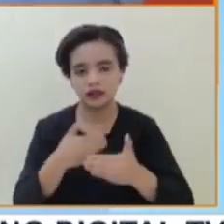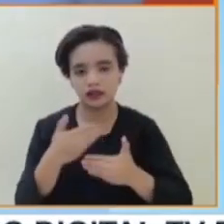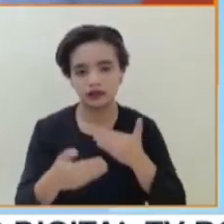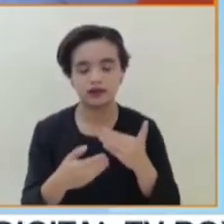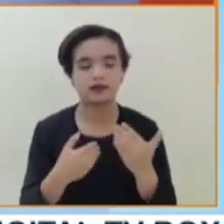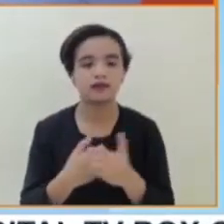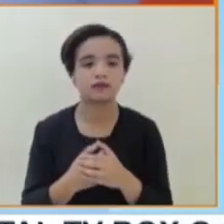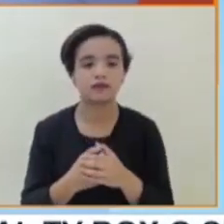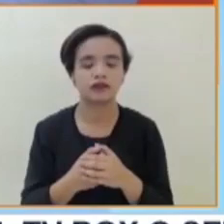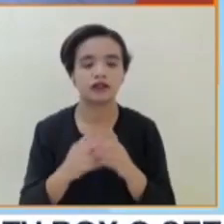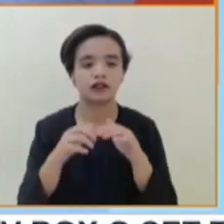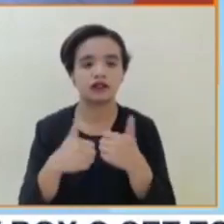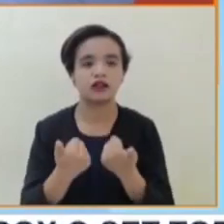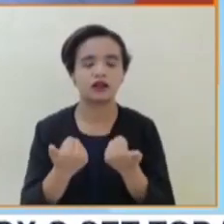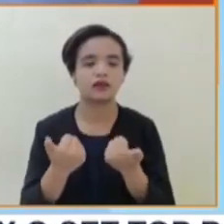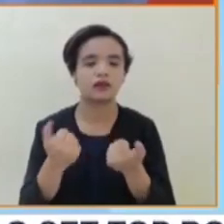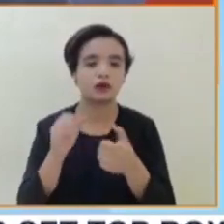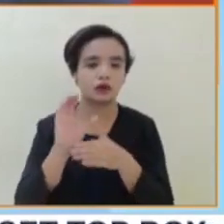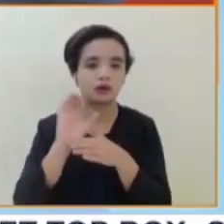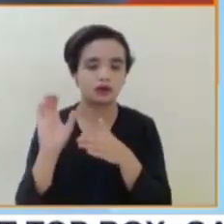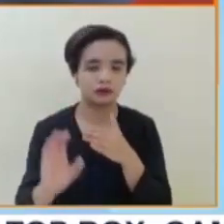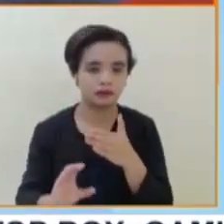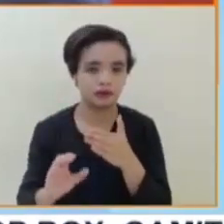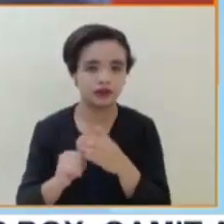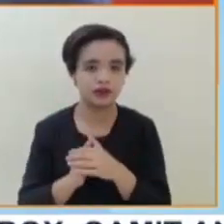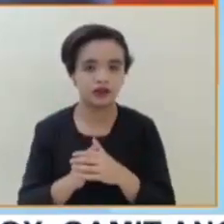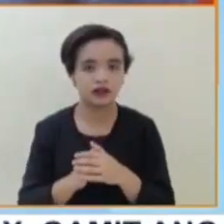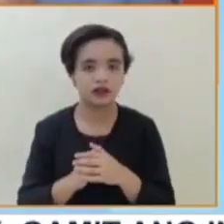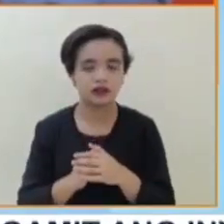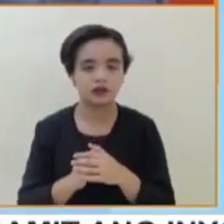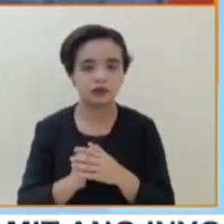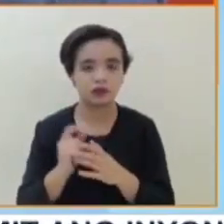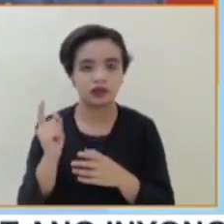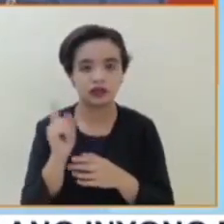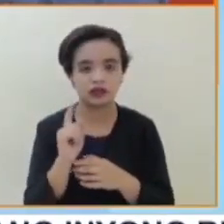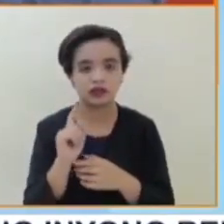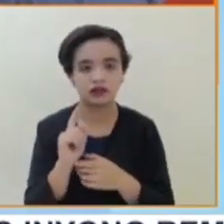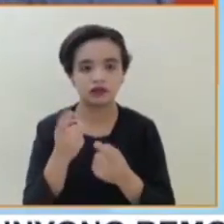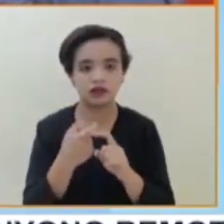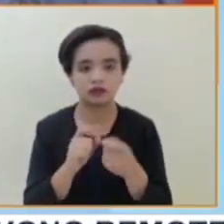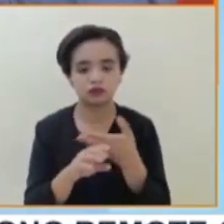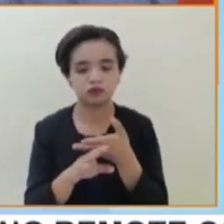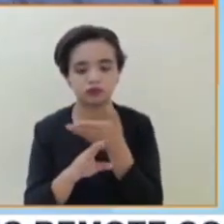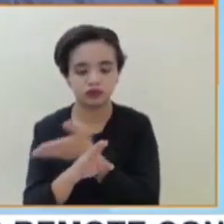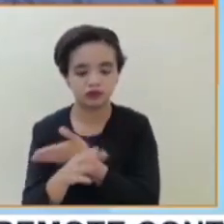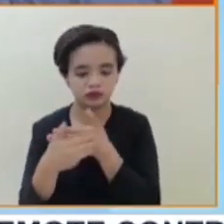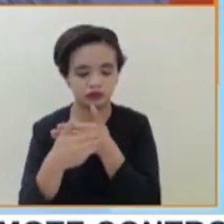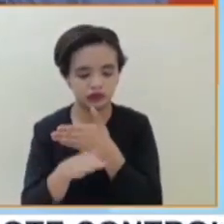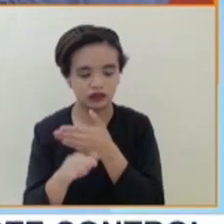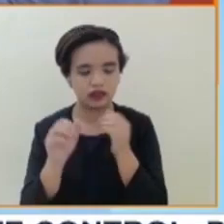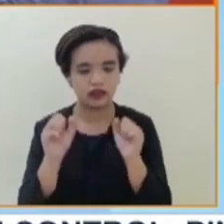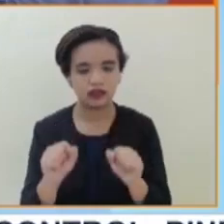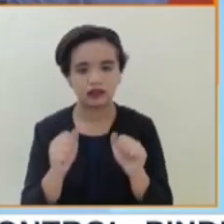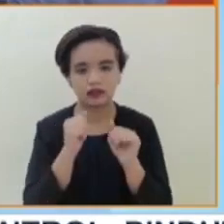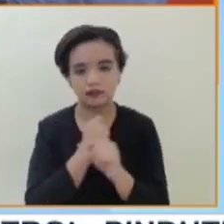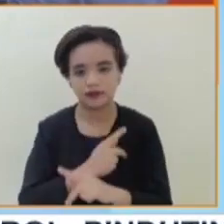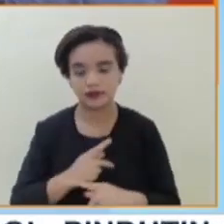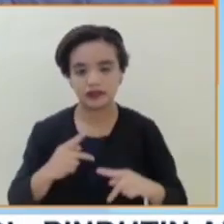para mabuo, hindi ba? Yung post from the pre-prod to post-prod, ma-appreciate mo yun eh. And at the same